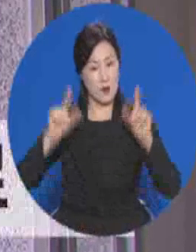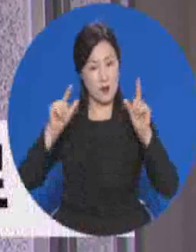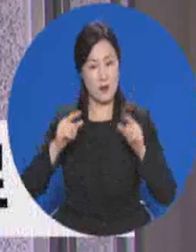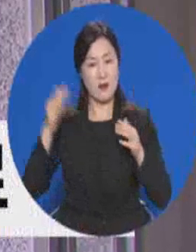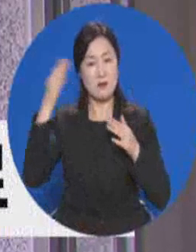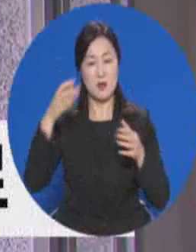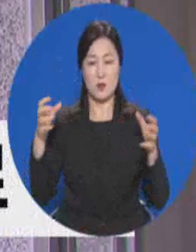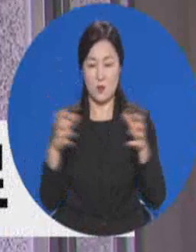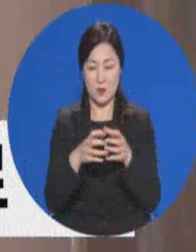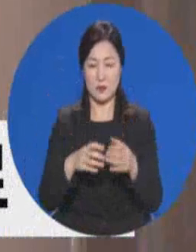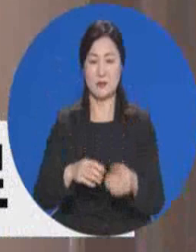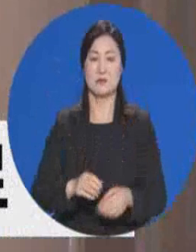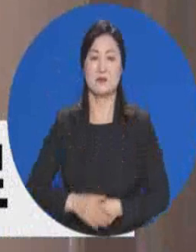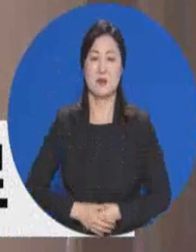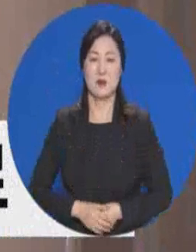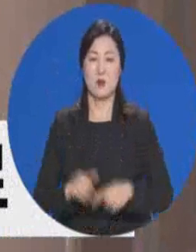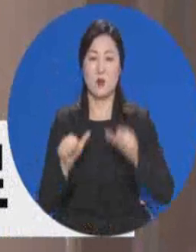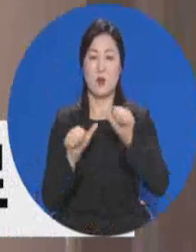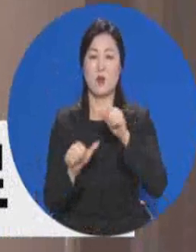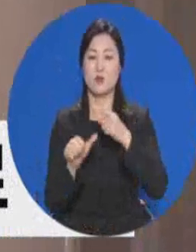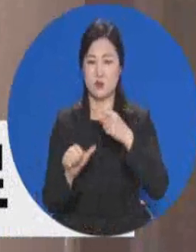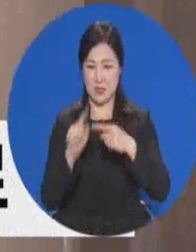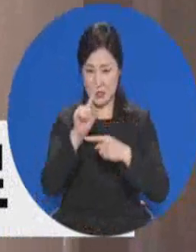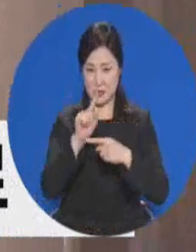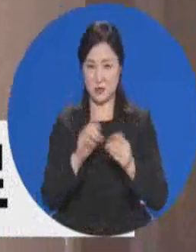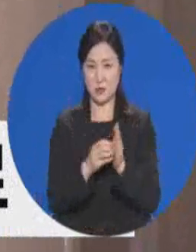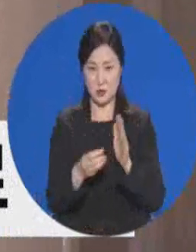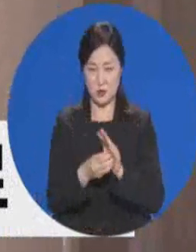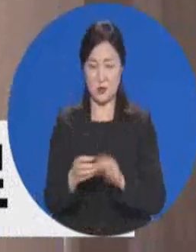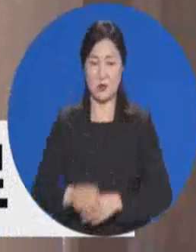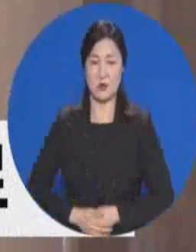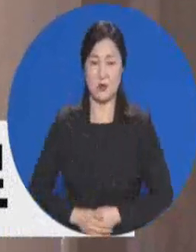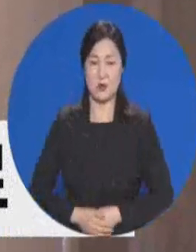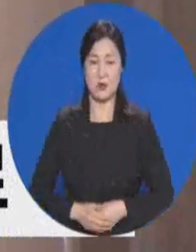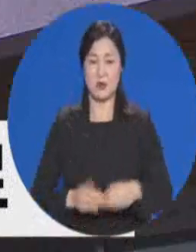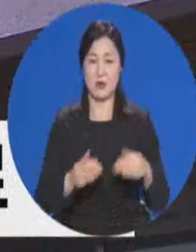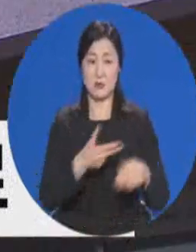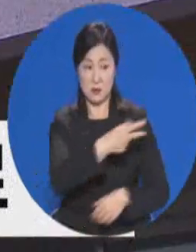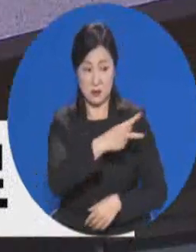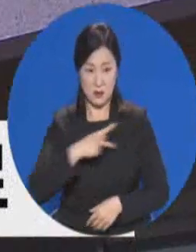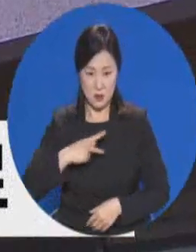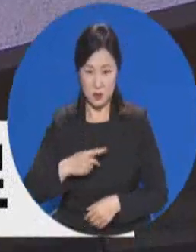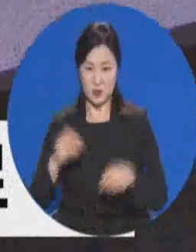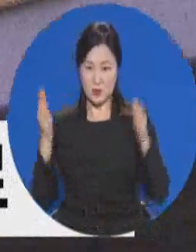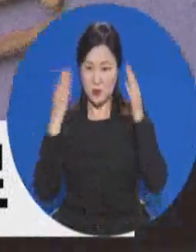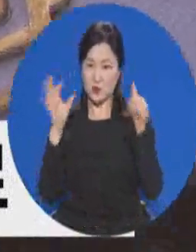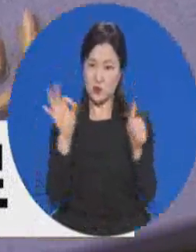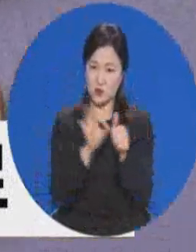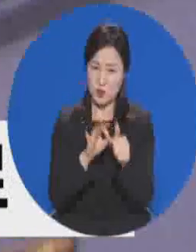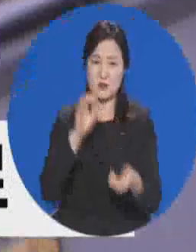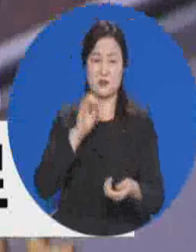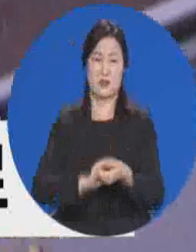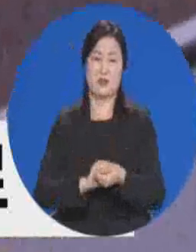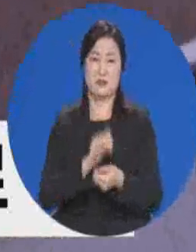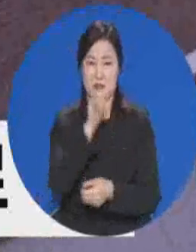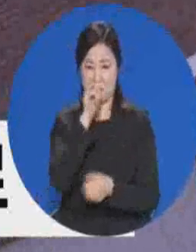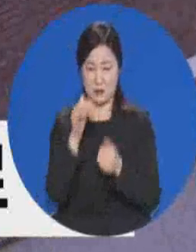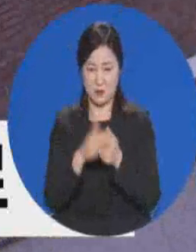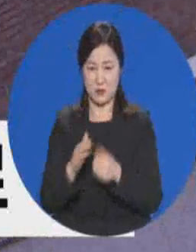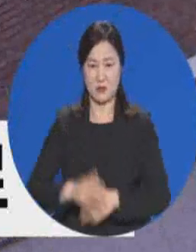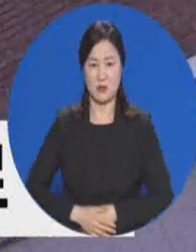신입생 모집 정원의 5분의 1밖에 채우지 못했는데 학자금 대출과 국가장학금까지 제한받게 되면 말